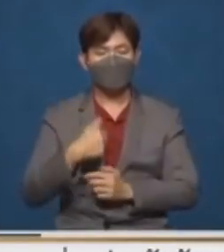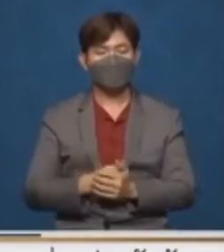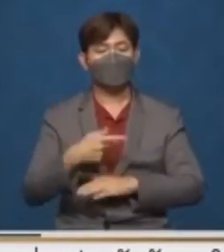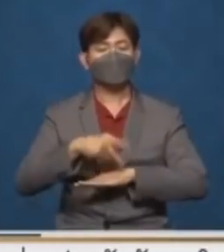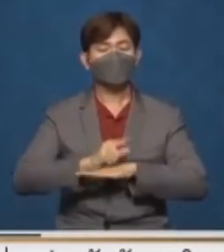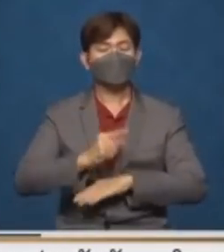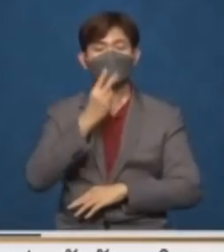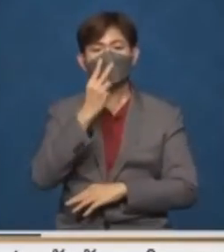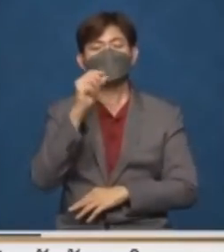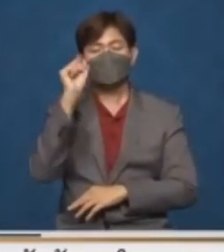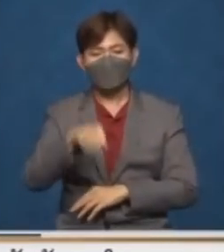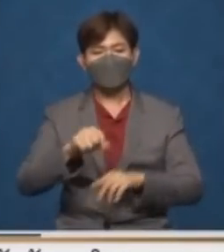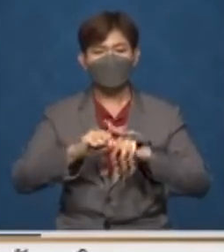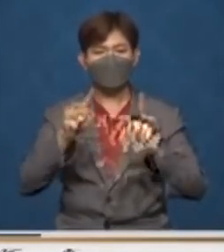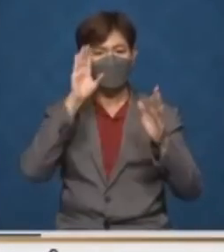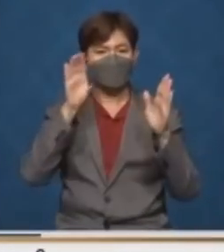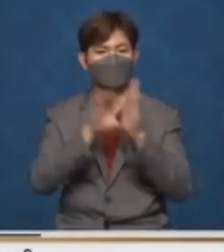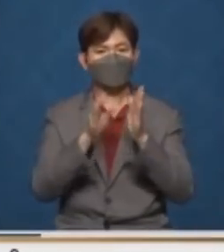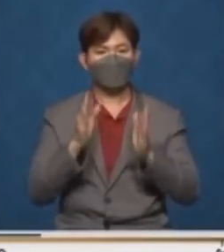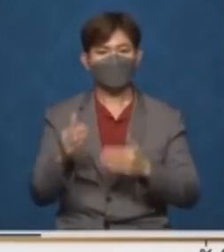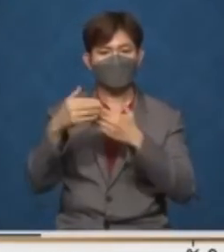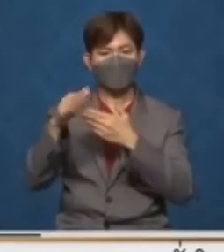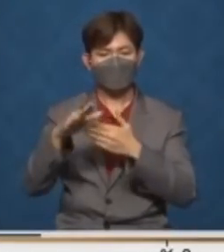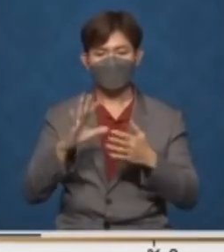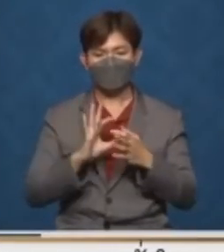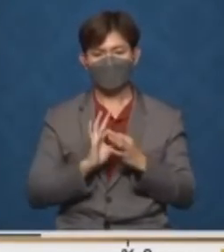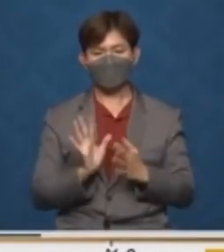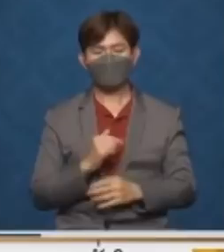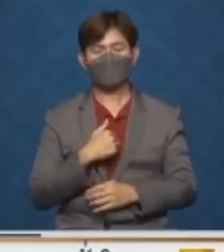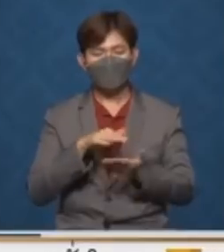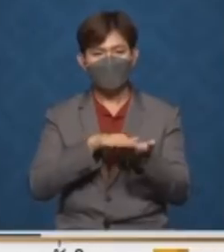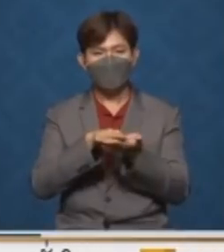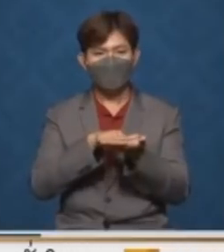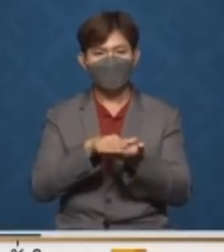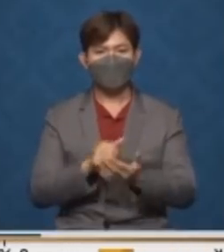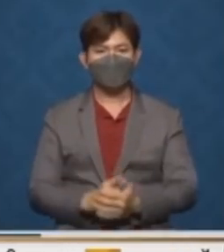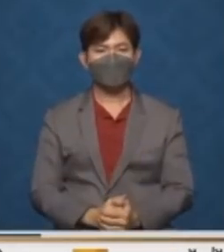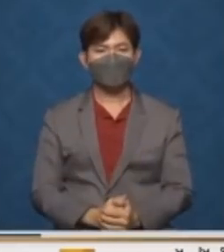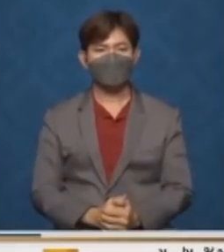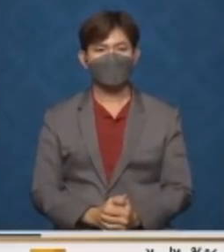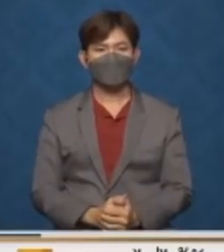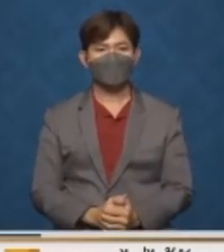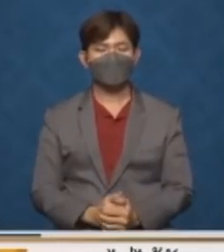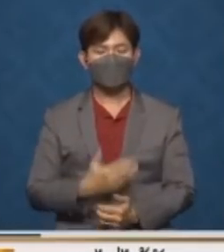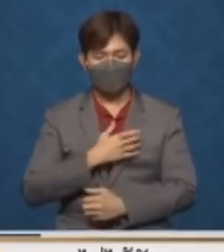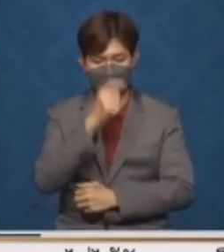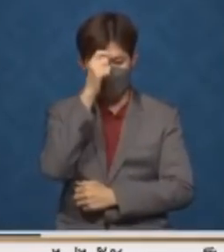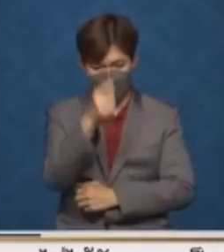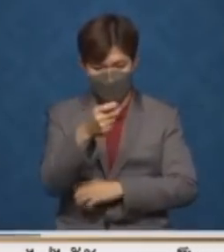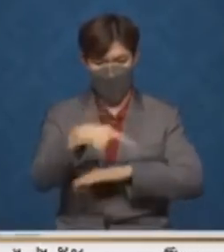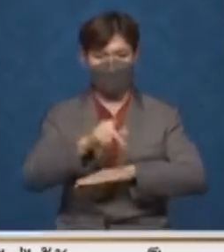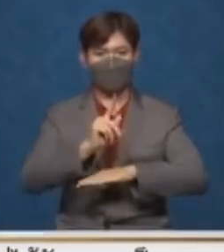ัมภาพบคลภายขี่เราไม่กลวนเอาเขียวทงอยู่ด้ครับ Elsครัผมขอรบทรประทานครับ